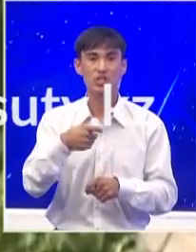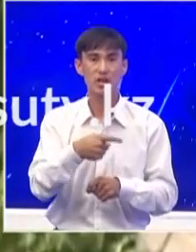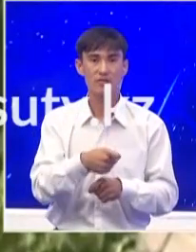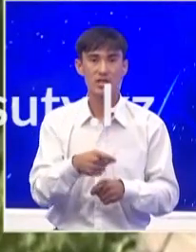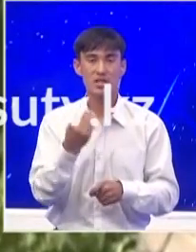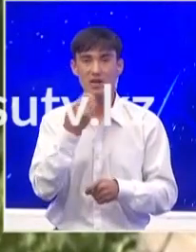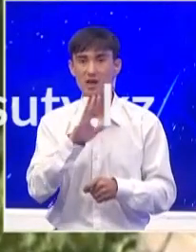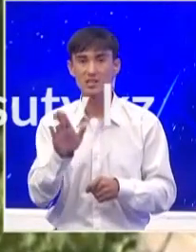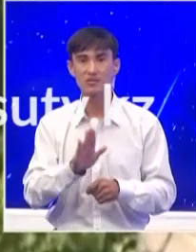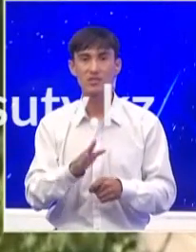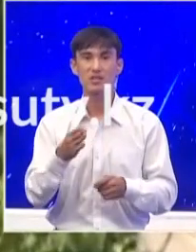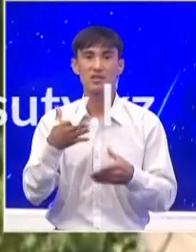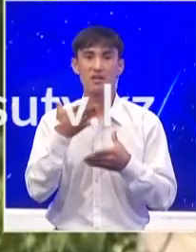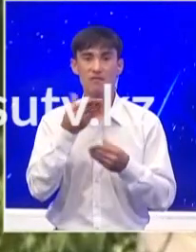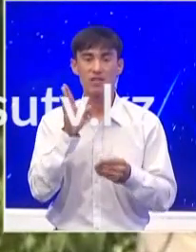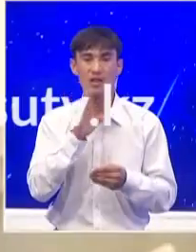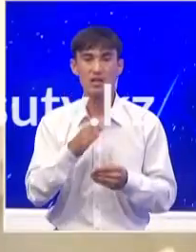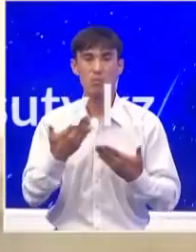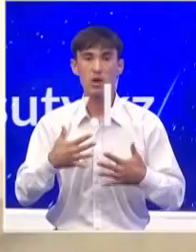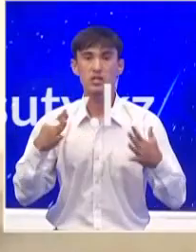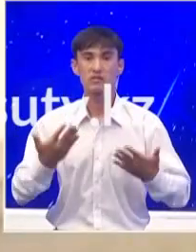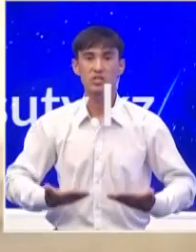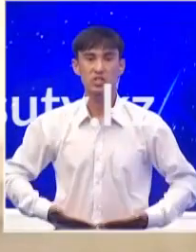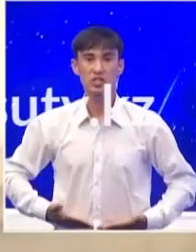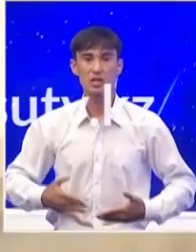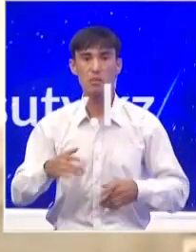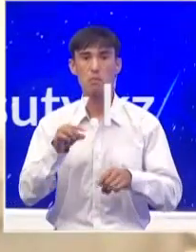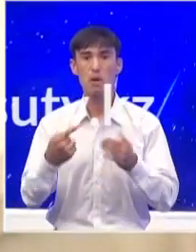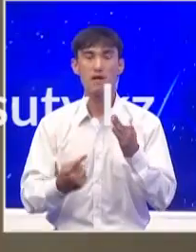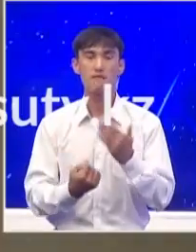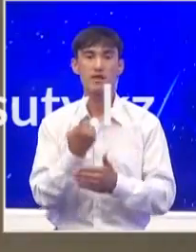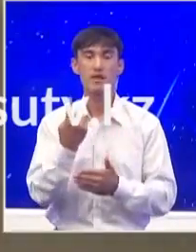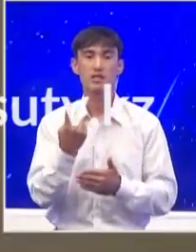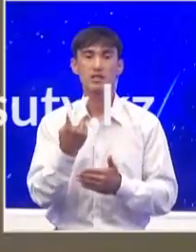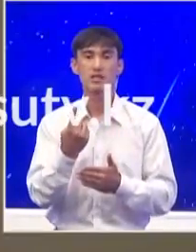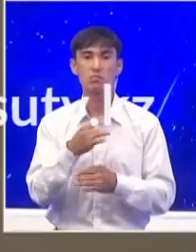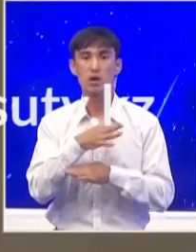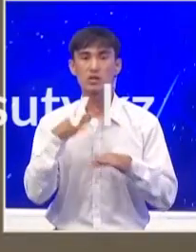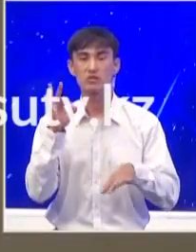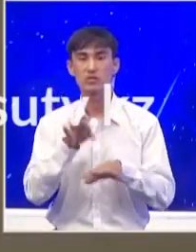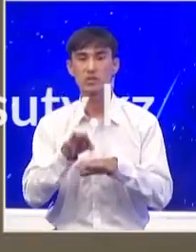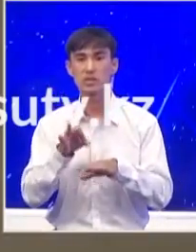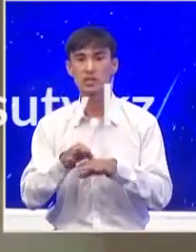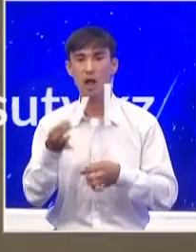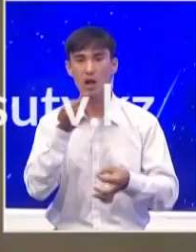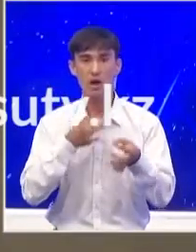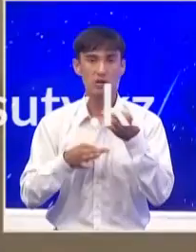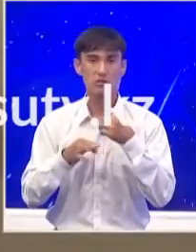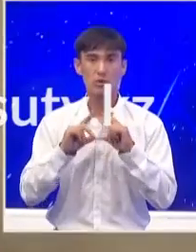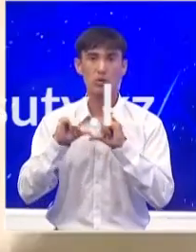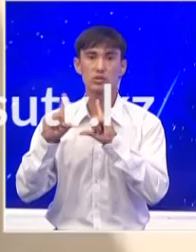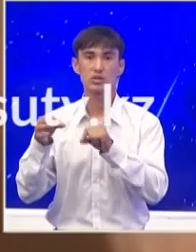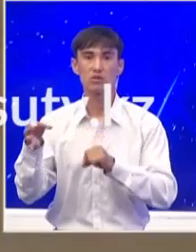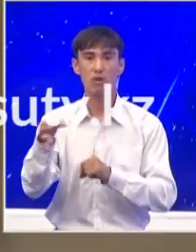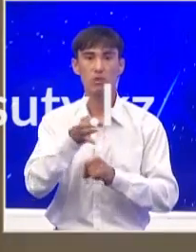некачественное живительной влаги у большинства жителей появились различные болезни слову за лекарствами от этих болячек приходится ездить в